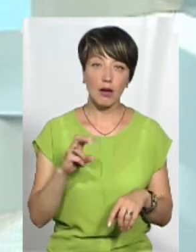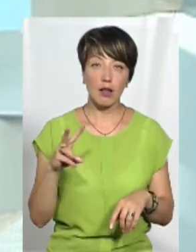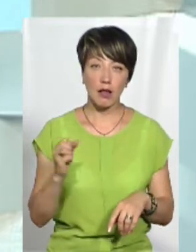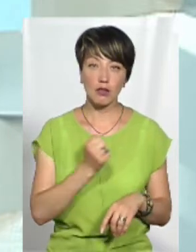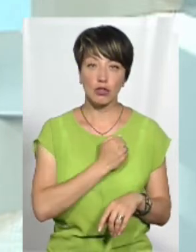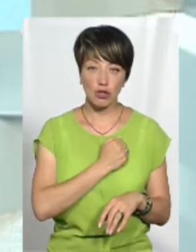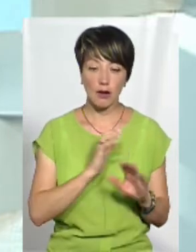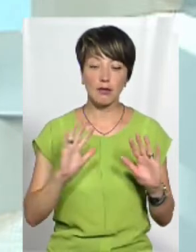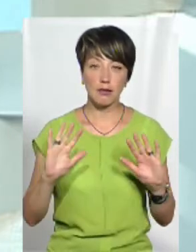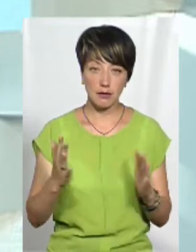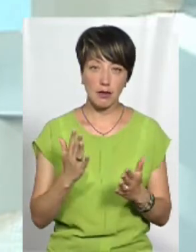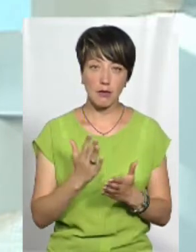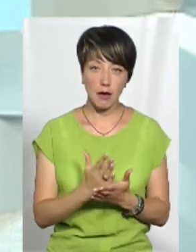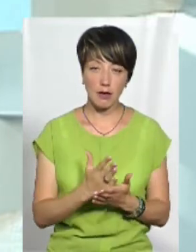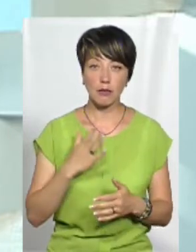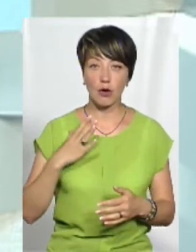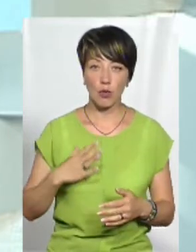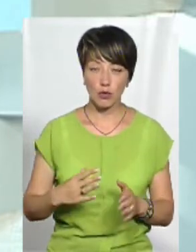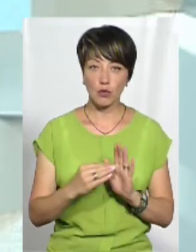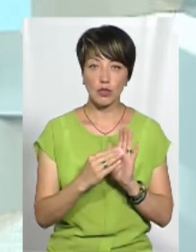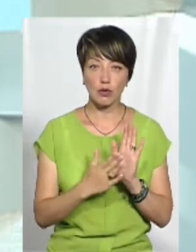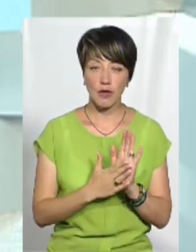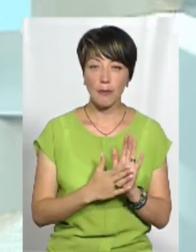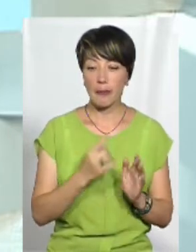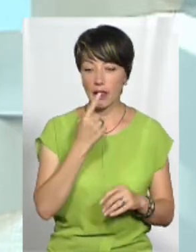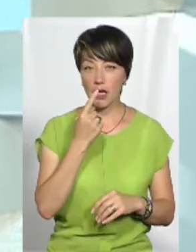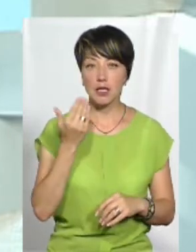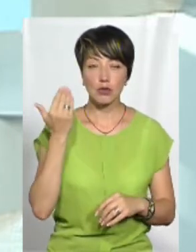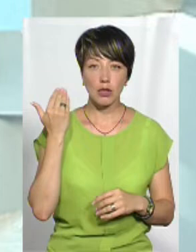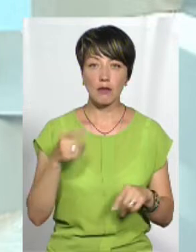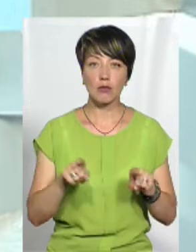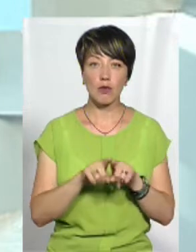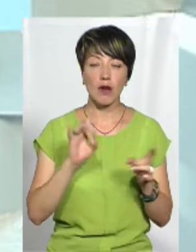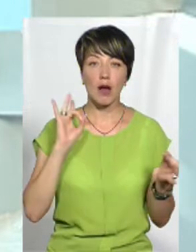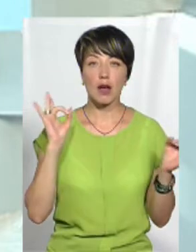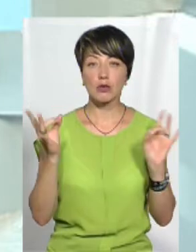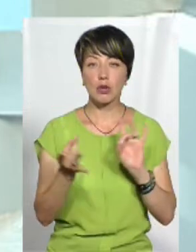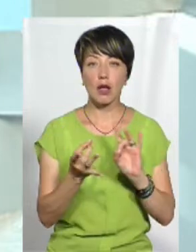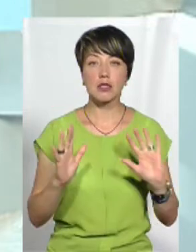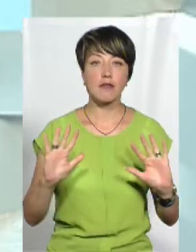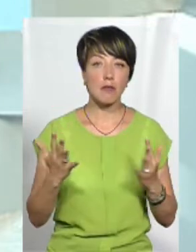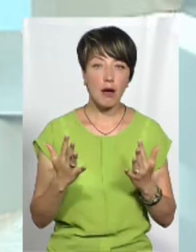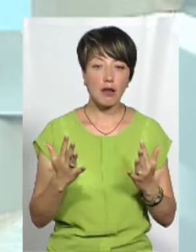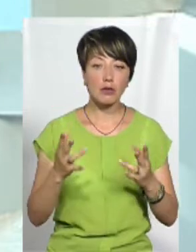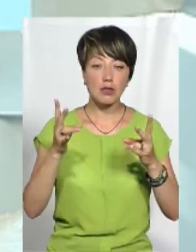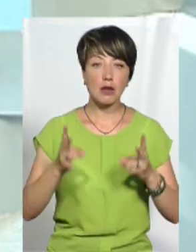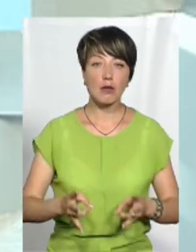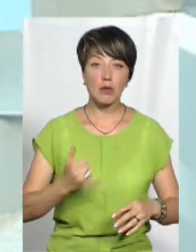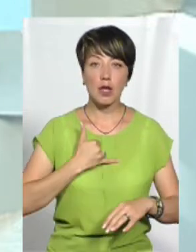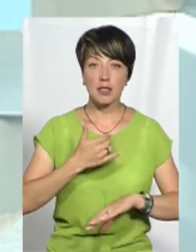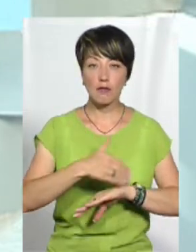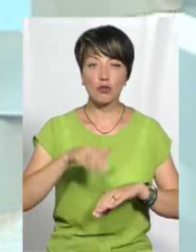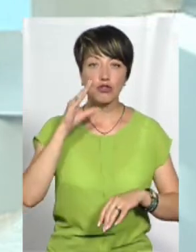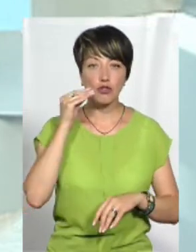на жаль, трапляються, і тому приходиться констатувати. Нещодавно також був резонансний випадок, який трапився в нас на